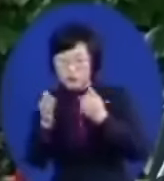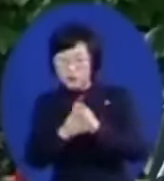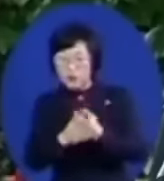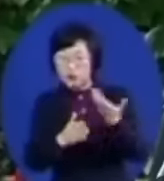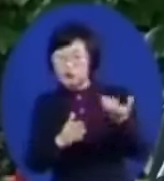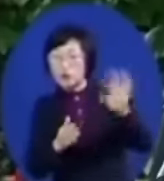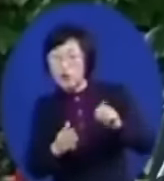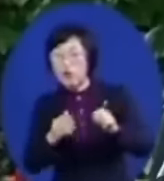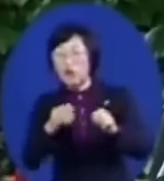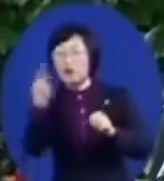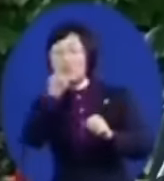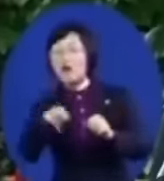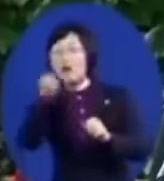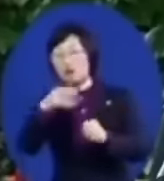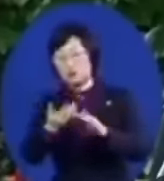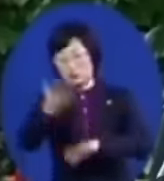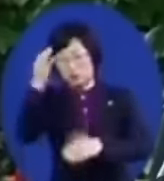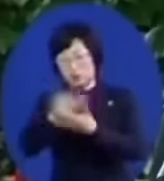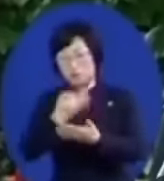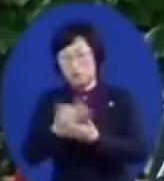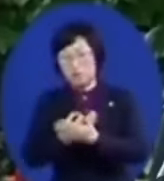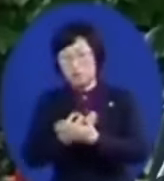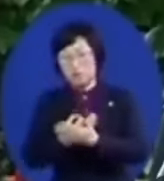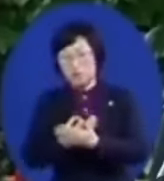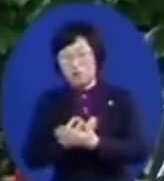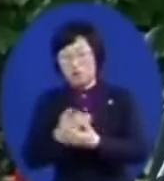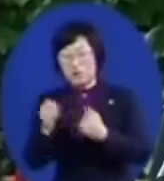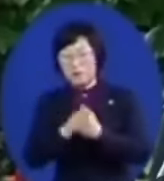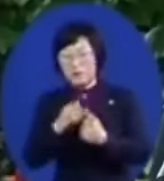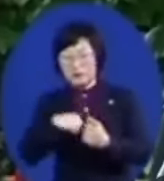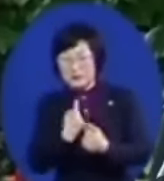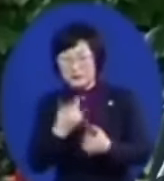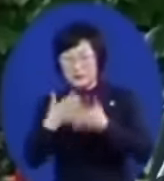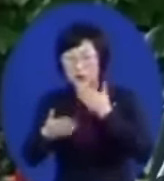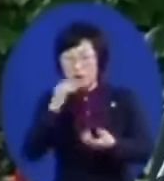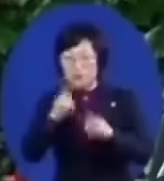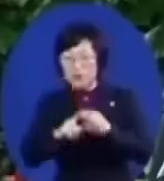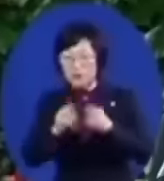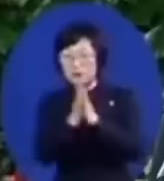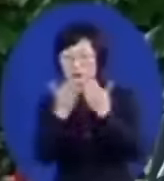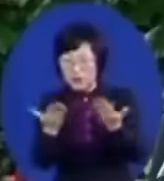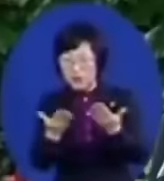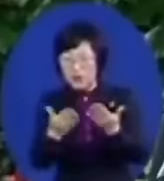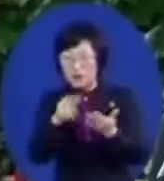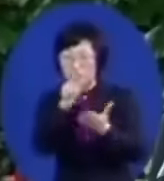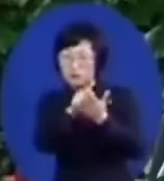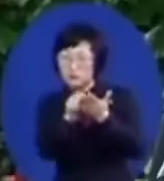성경을 통해 얻은 지혜를 솔로몬 부자학 31장이라는 책으로 출간하게 된 것입니다.